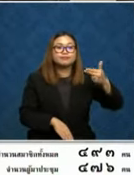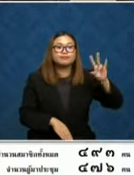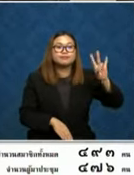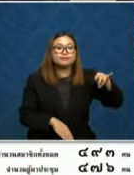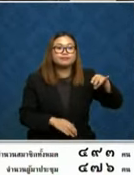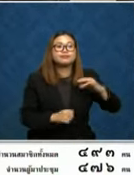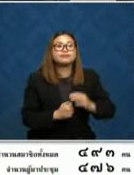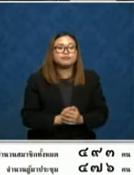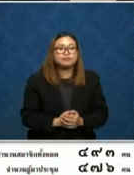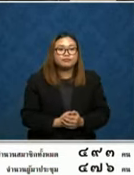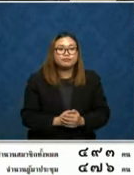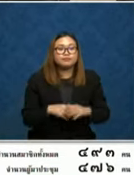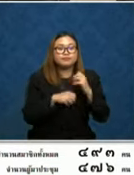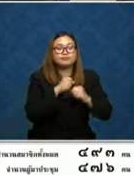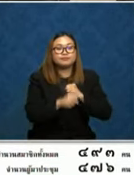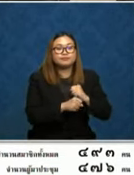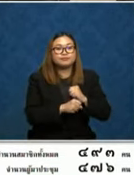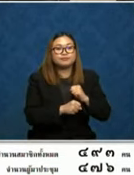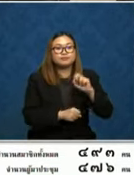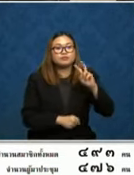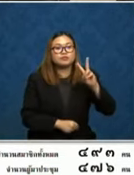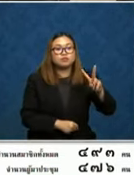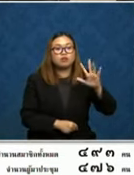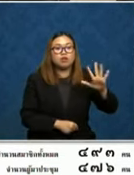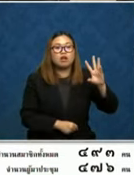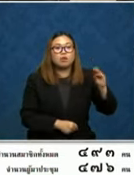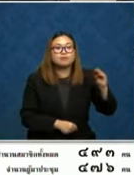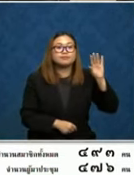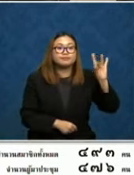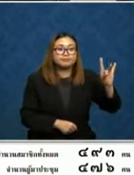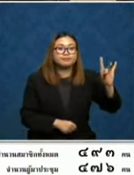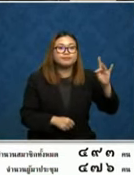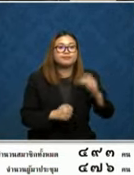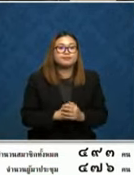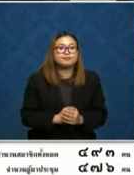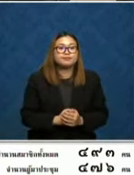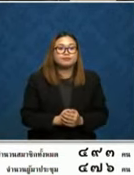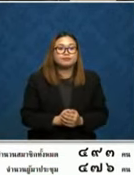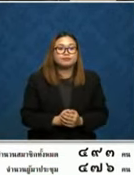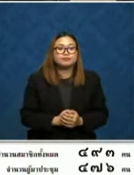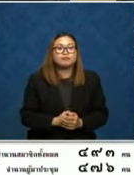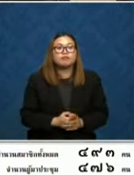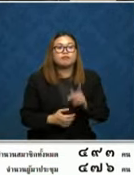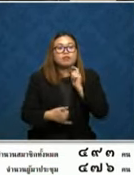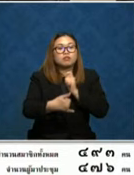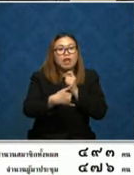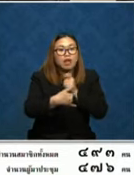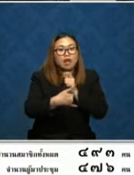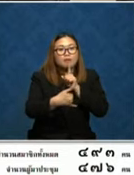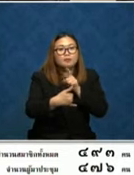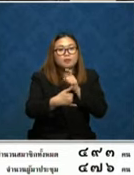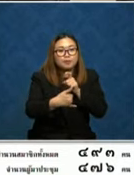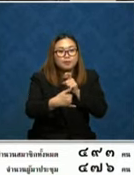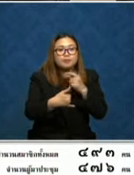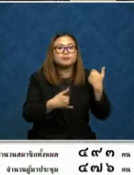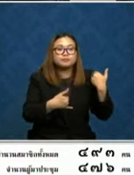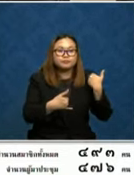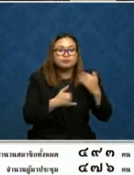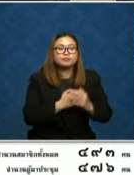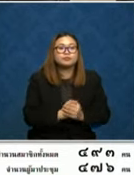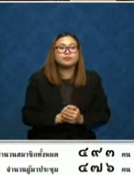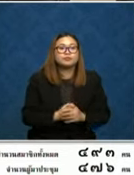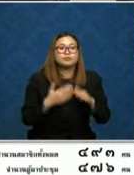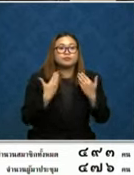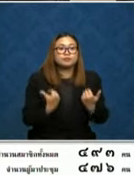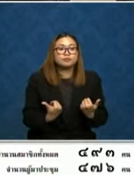าคันนะครับแล้วก็ในปี68เนี่ยที่จะลงไปเนี่ยนะครับก็ถามถึงความคุ้มค่านะครับว่าตอนนี้เนี่ยเ